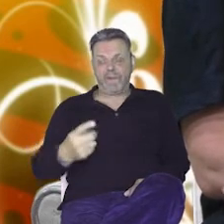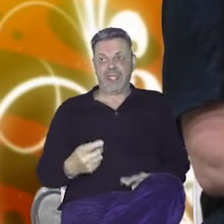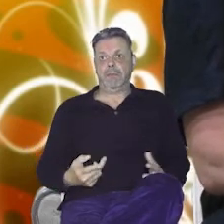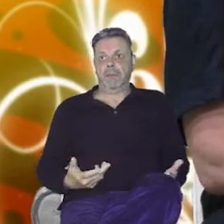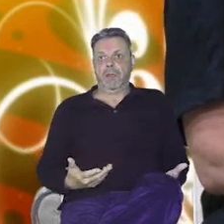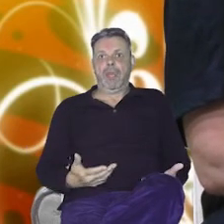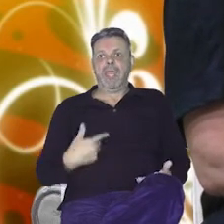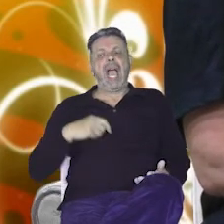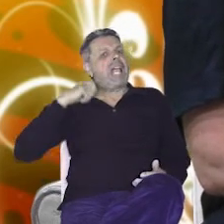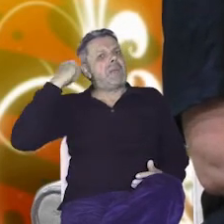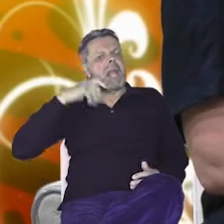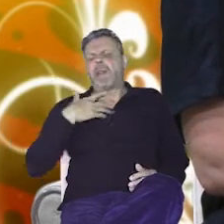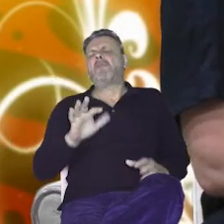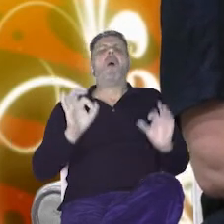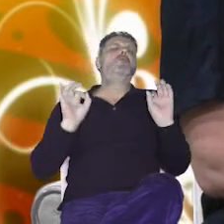bi nazvala sve je bilo u redu.